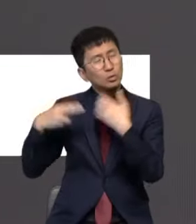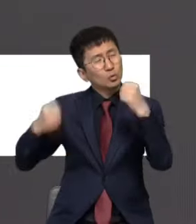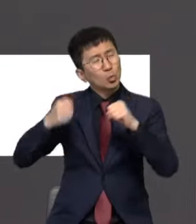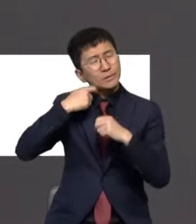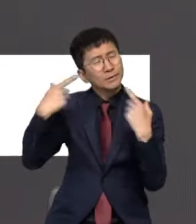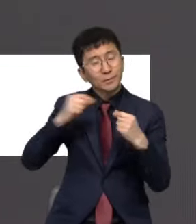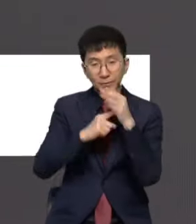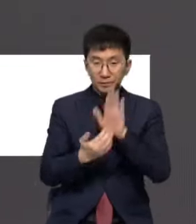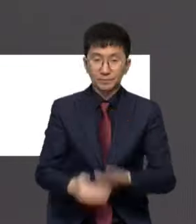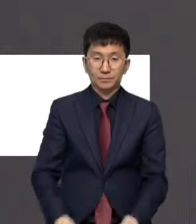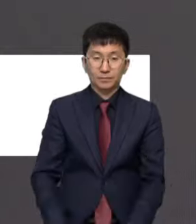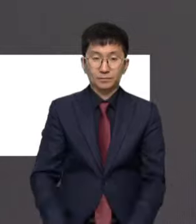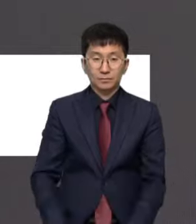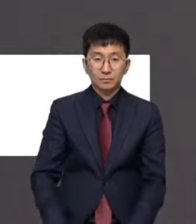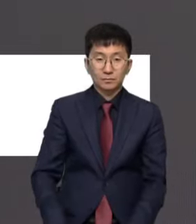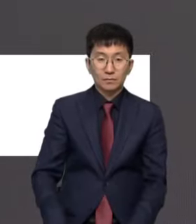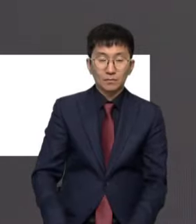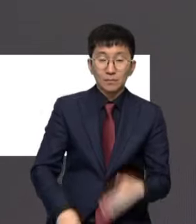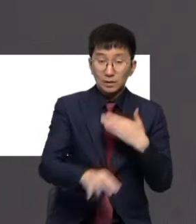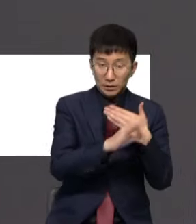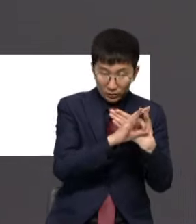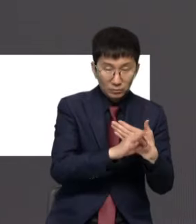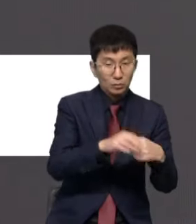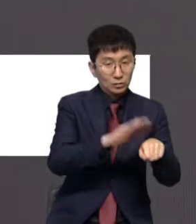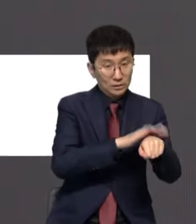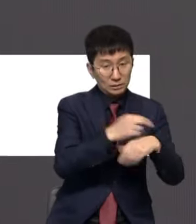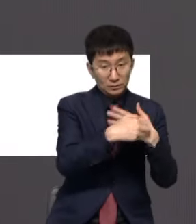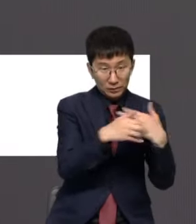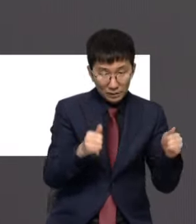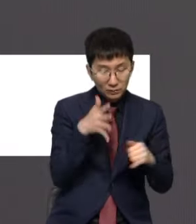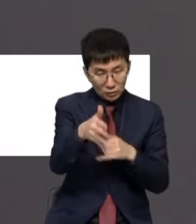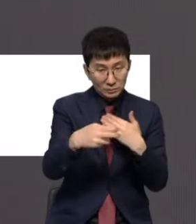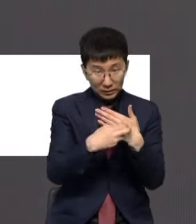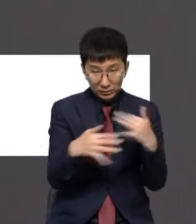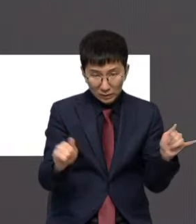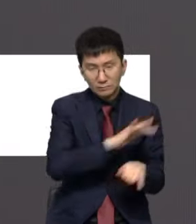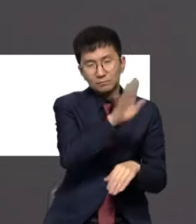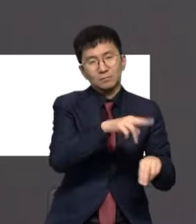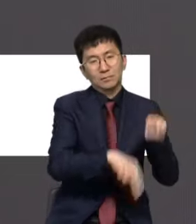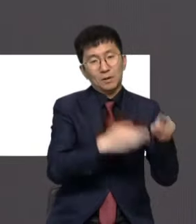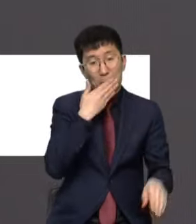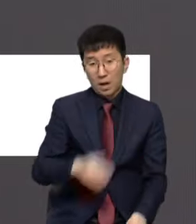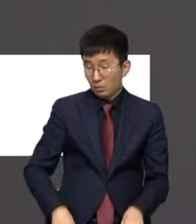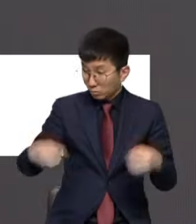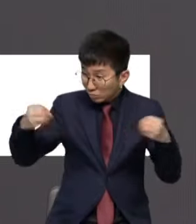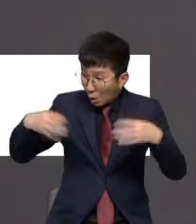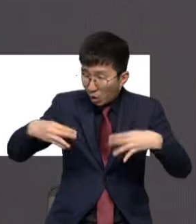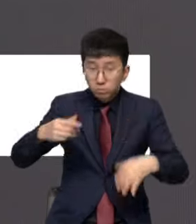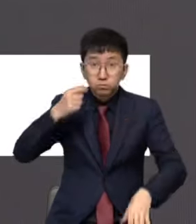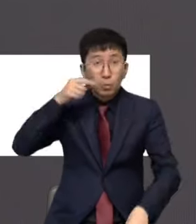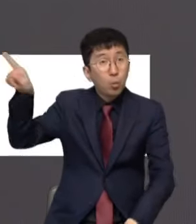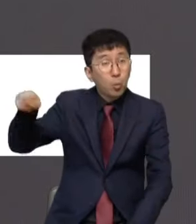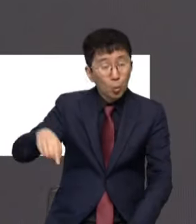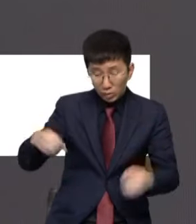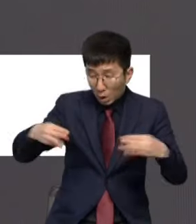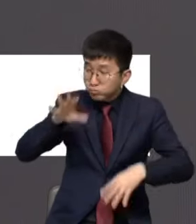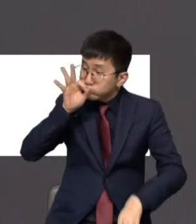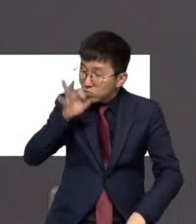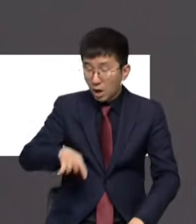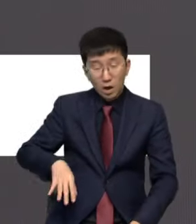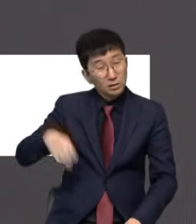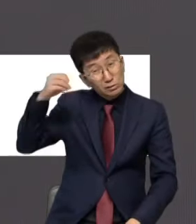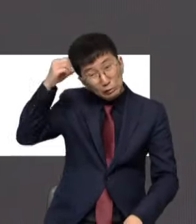전공의, 전임인은 사라지게 된다는 말입니다. 대화의 전제 조건이 전혀 해결되지 않았는데 그냥 대화하자고